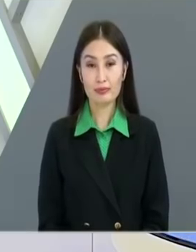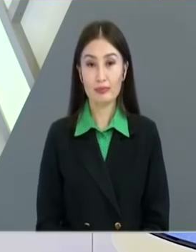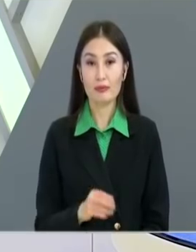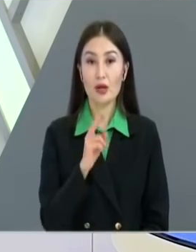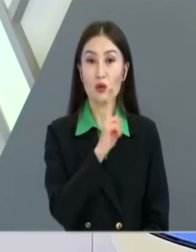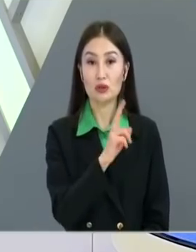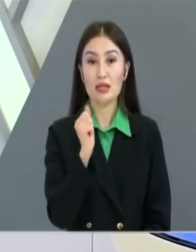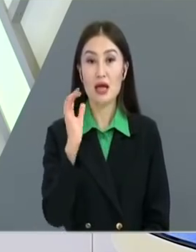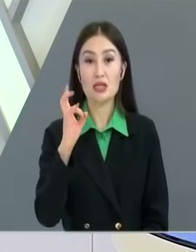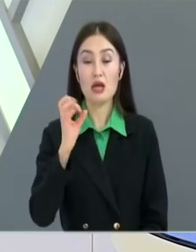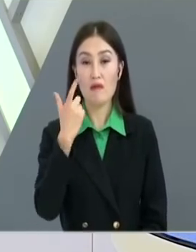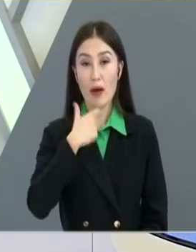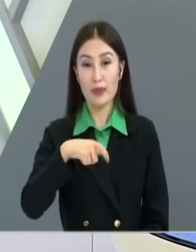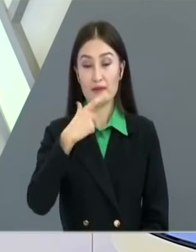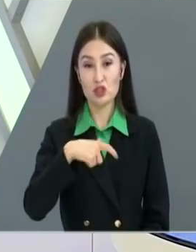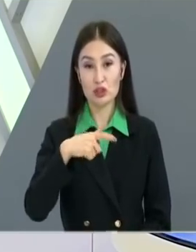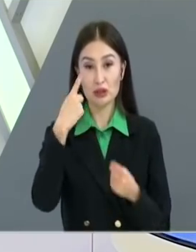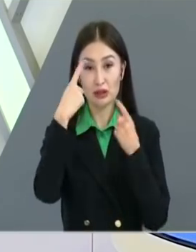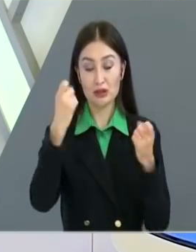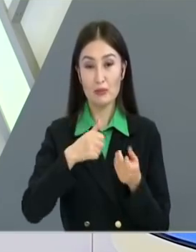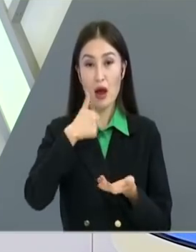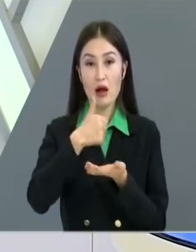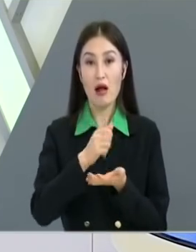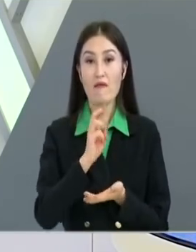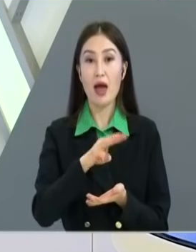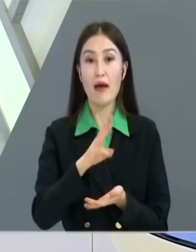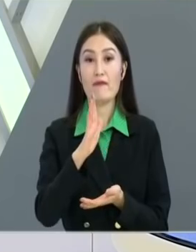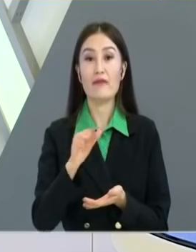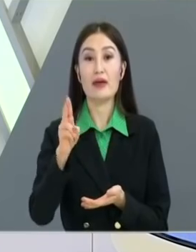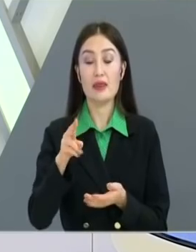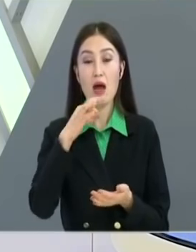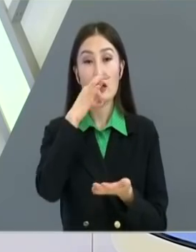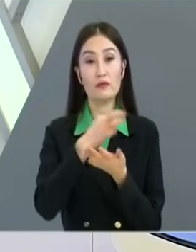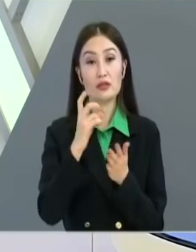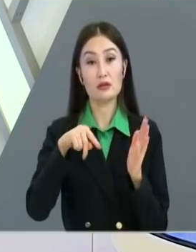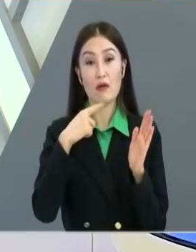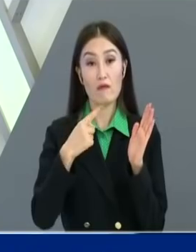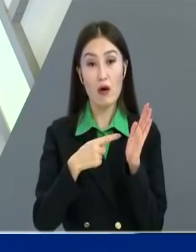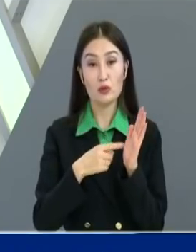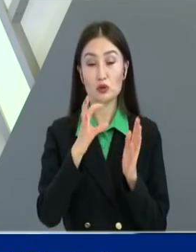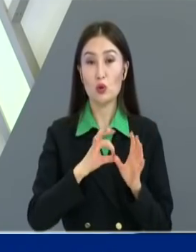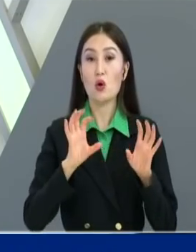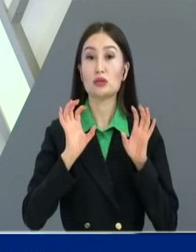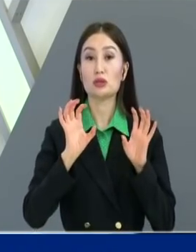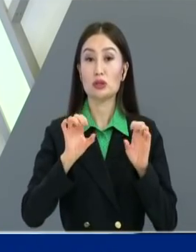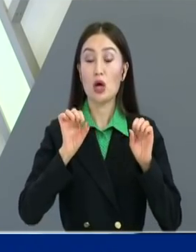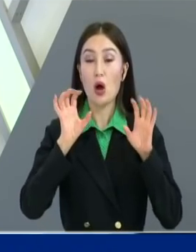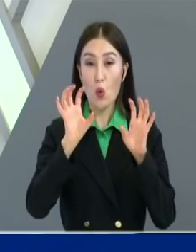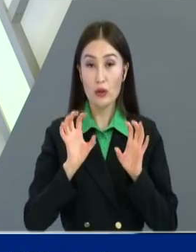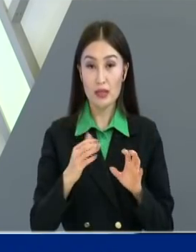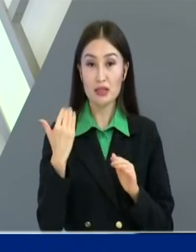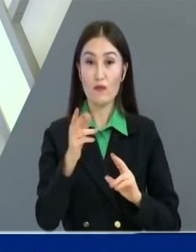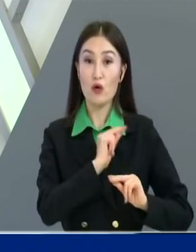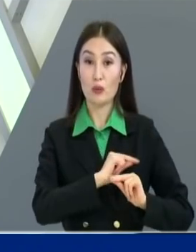Курсан Асанов, объявивший себя исполняющим обязанности главы МВД, ответил на вопрос о легитимности его работы.